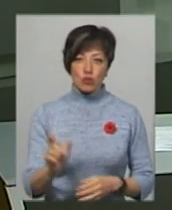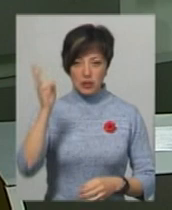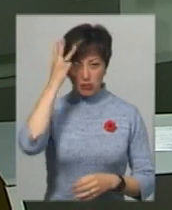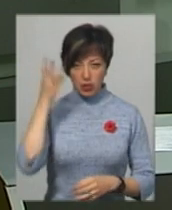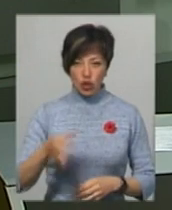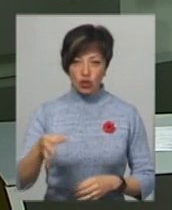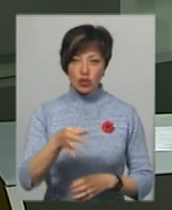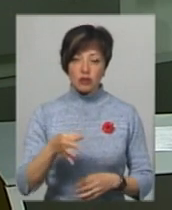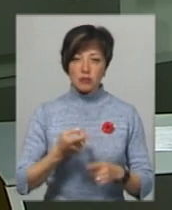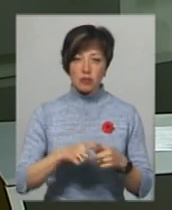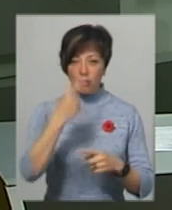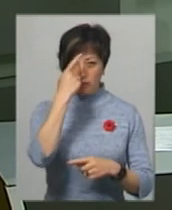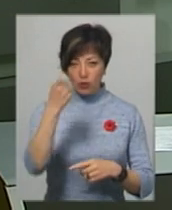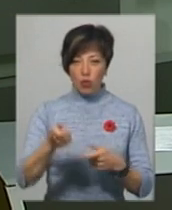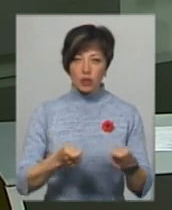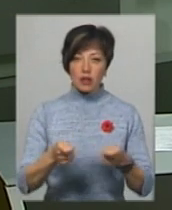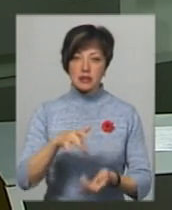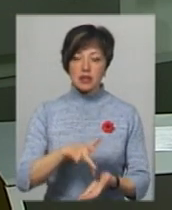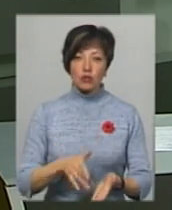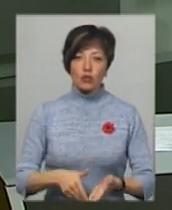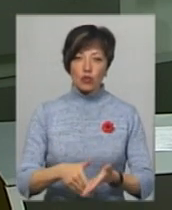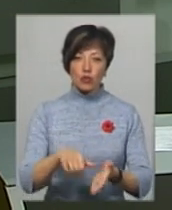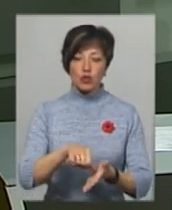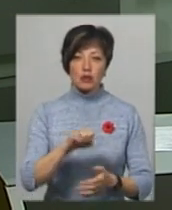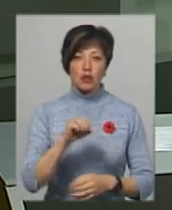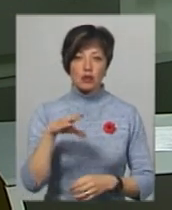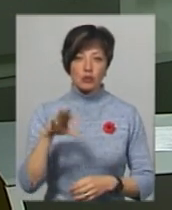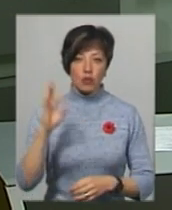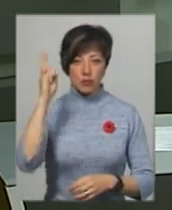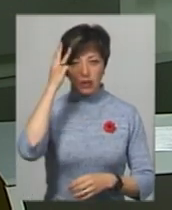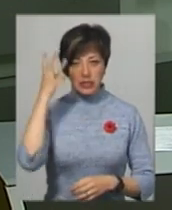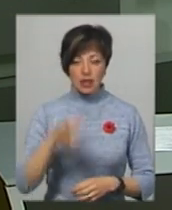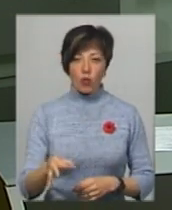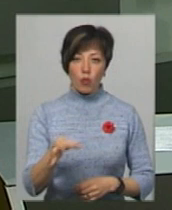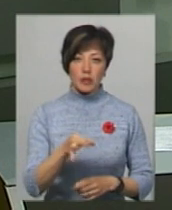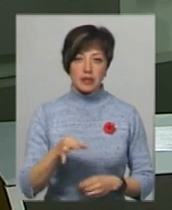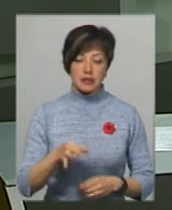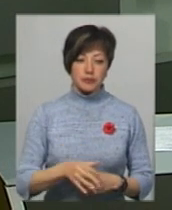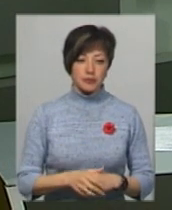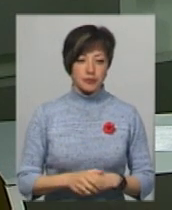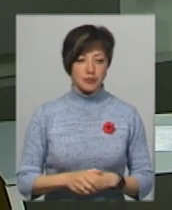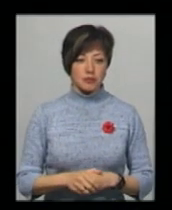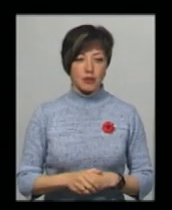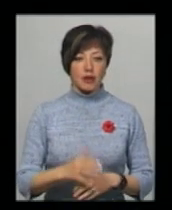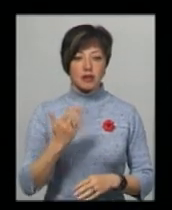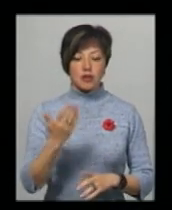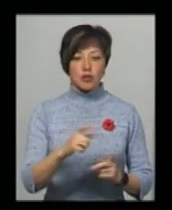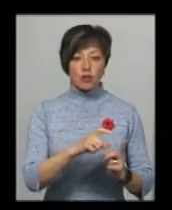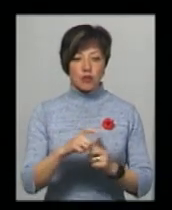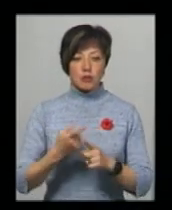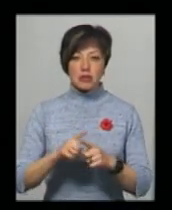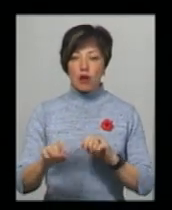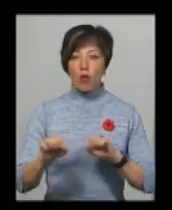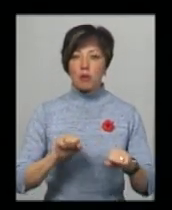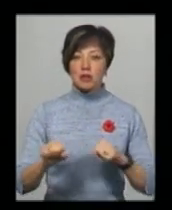Хмельниччини. Про це повідомила координатор Центру допомоги учасникам АТО у Хмельницькій області Наталія Дзекар. За її словами, це